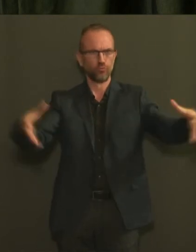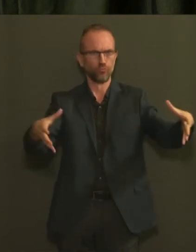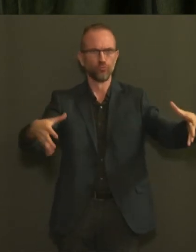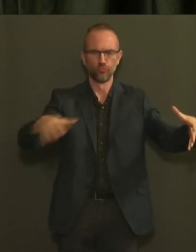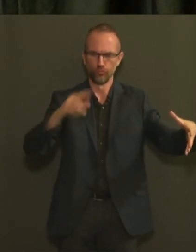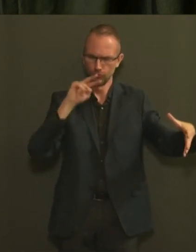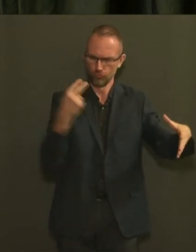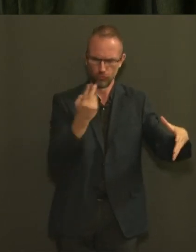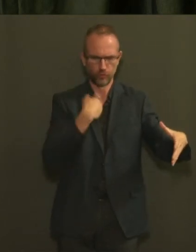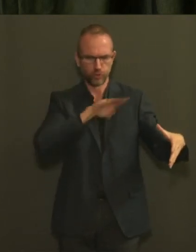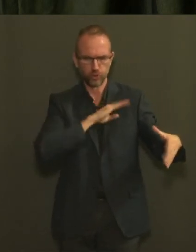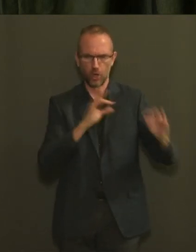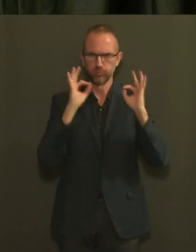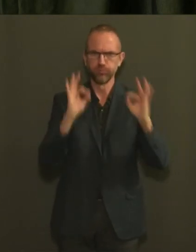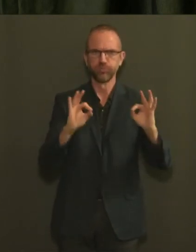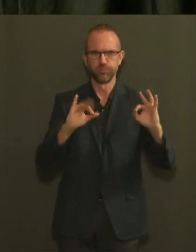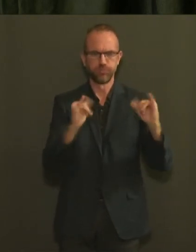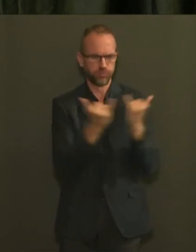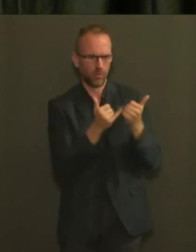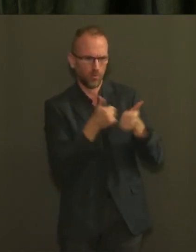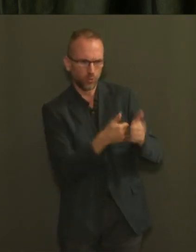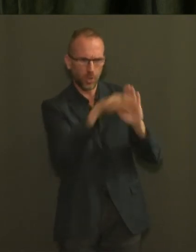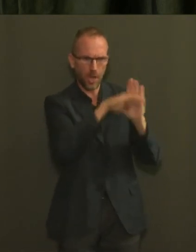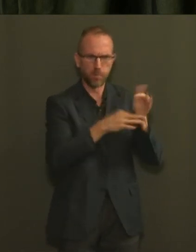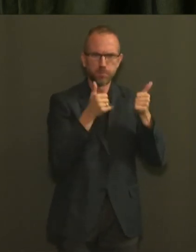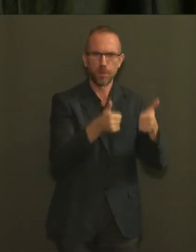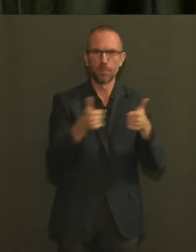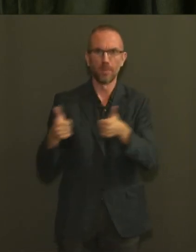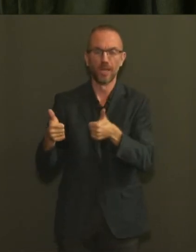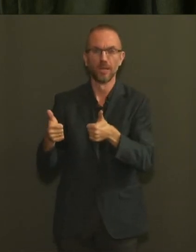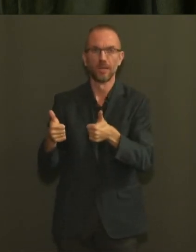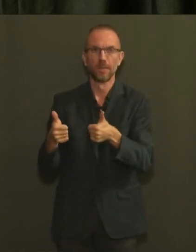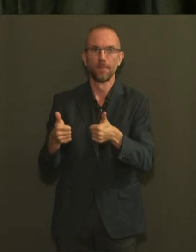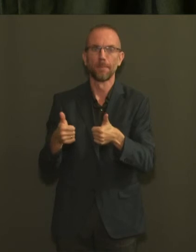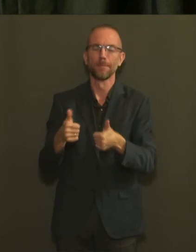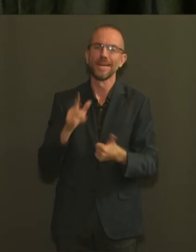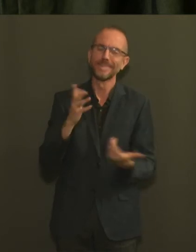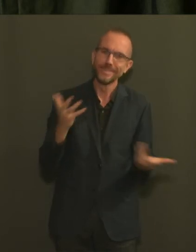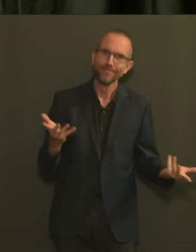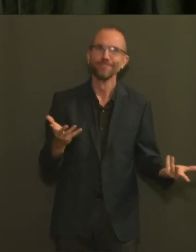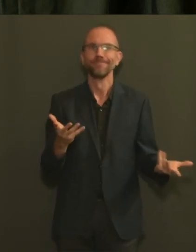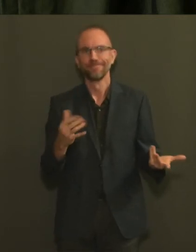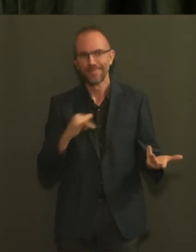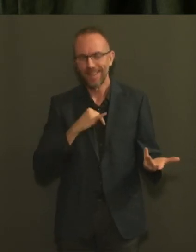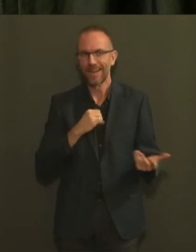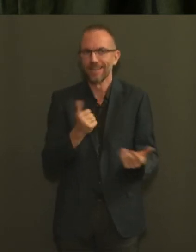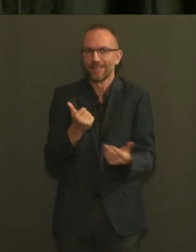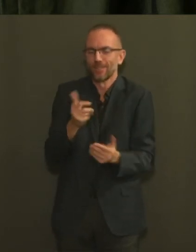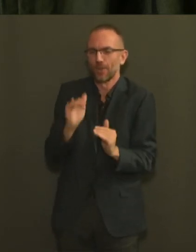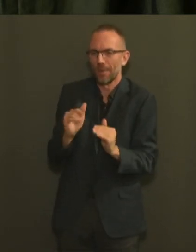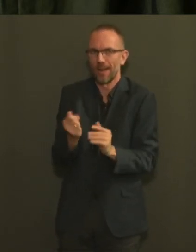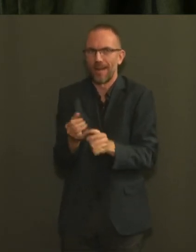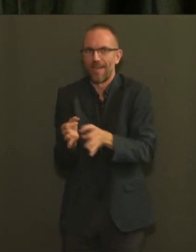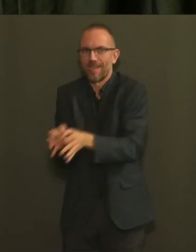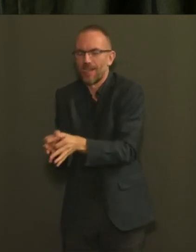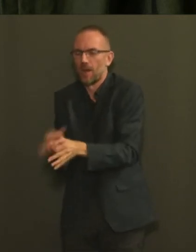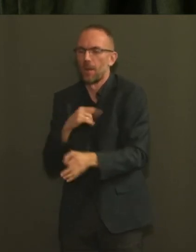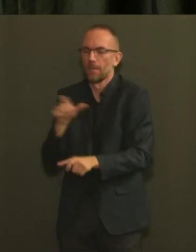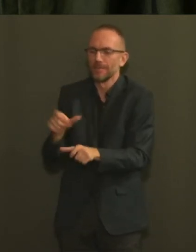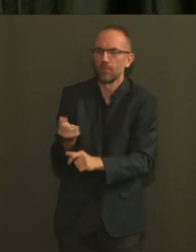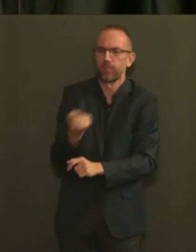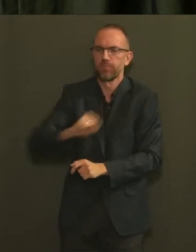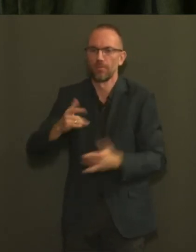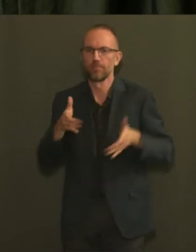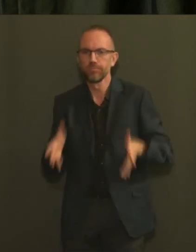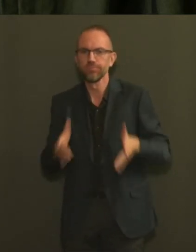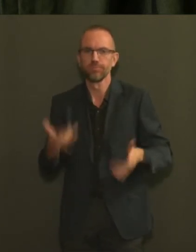qui ignore la gravité la situation où se voile la face au détriment et mépris des plus faibles et des efforts